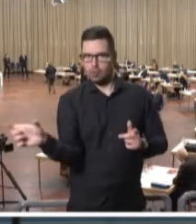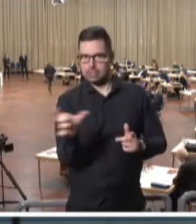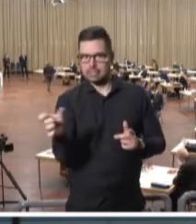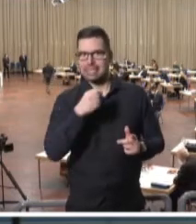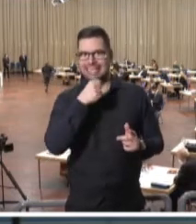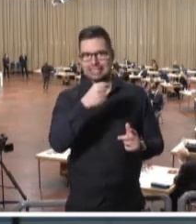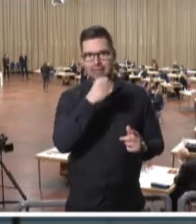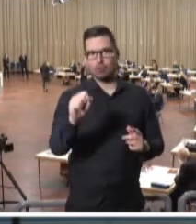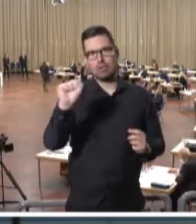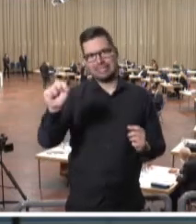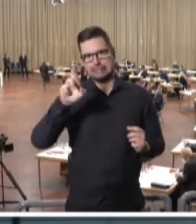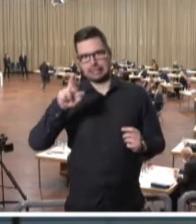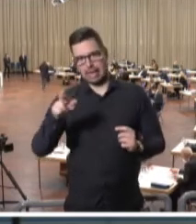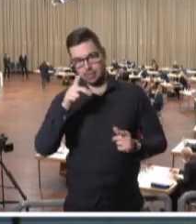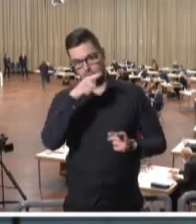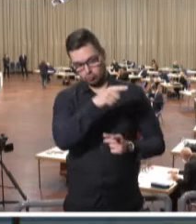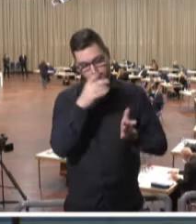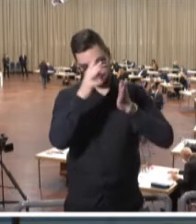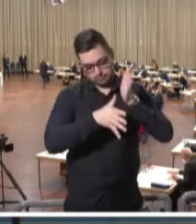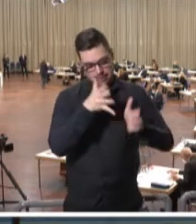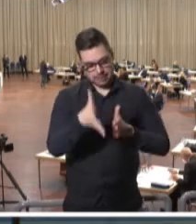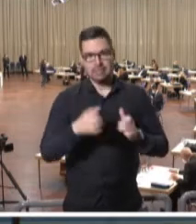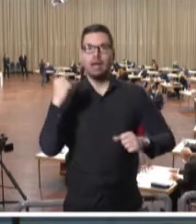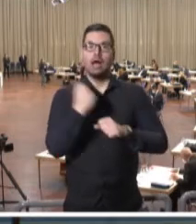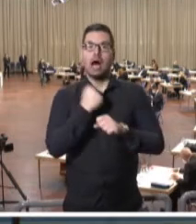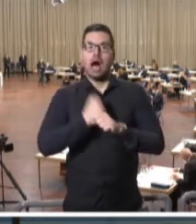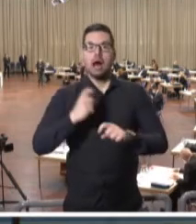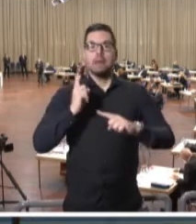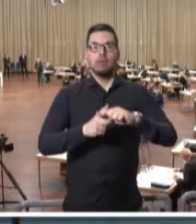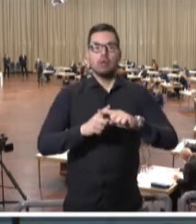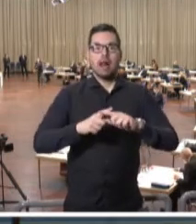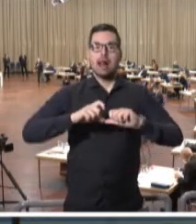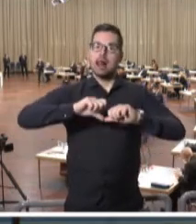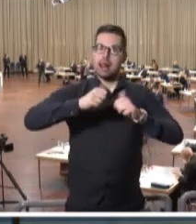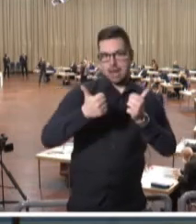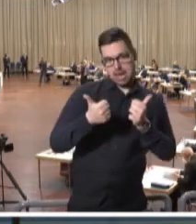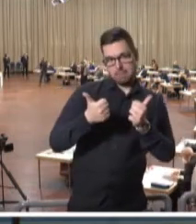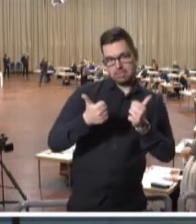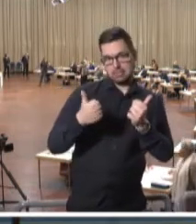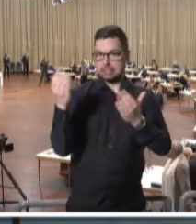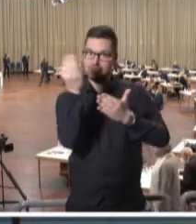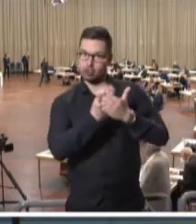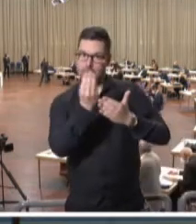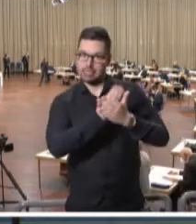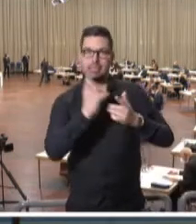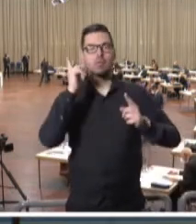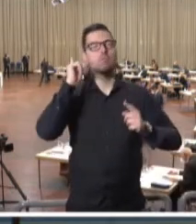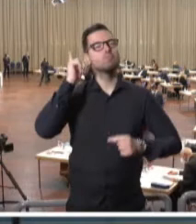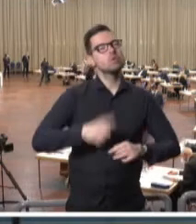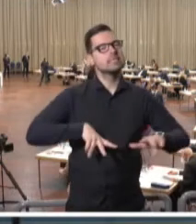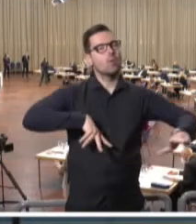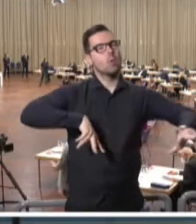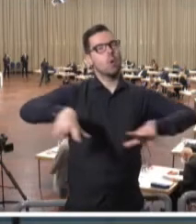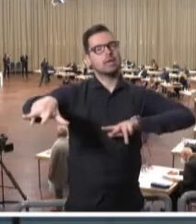Interview beim Saarländischen Rundfunk gesagt, wenn man die Arbeits- und Lebensverhältnisse mitgestalten will, muss man sich